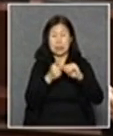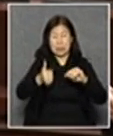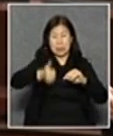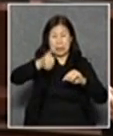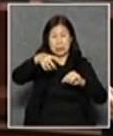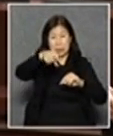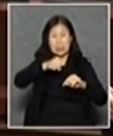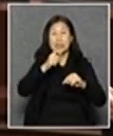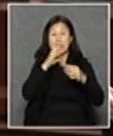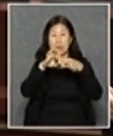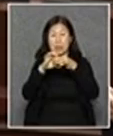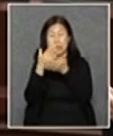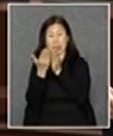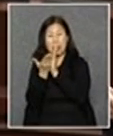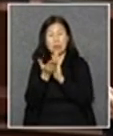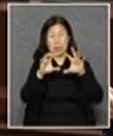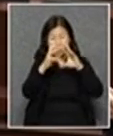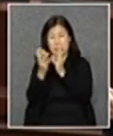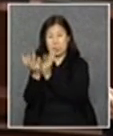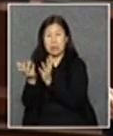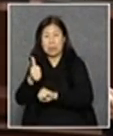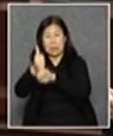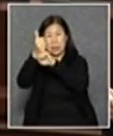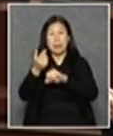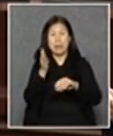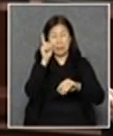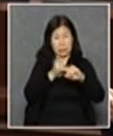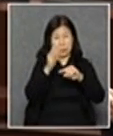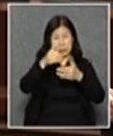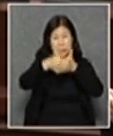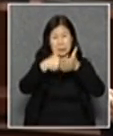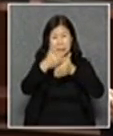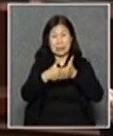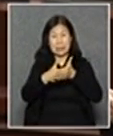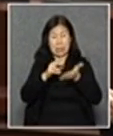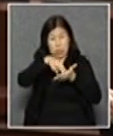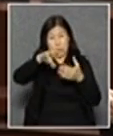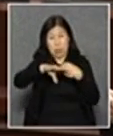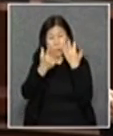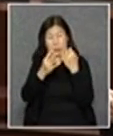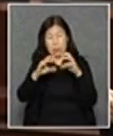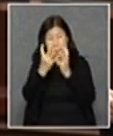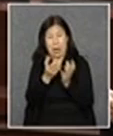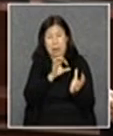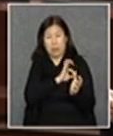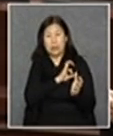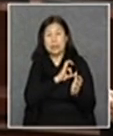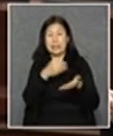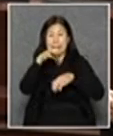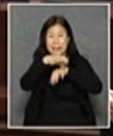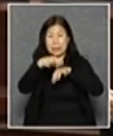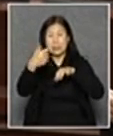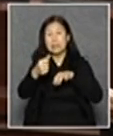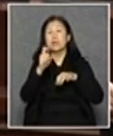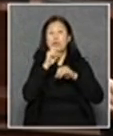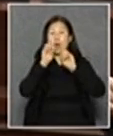取得各有關單位的支持，不單止可以減輕主辦機構的成本，參與各方為達到宣傳